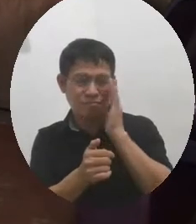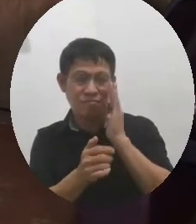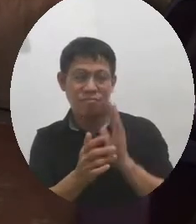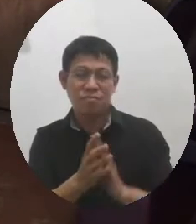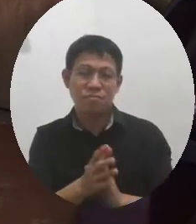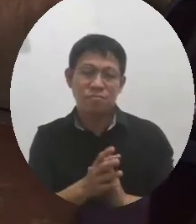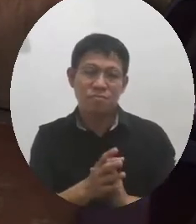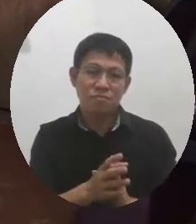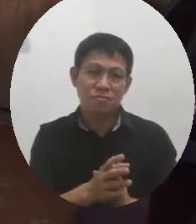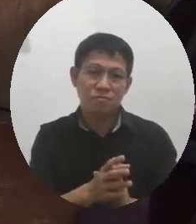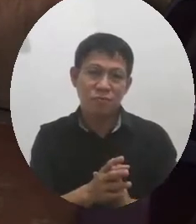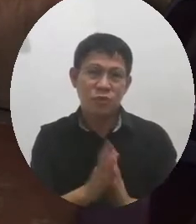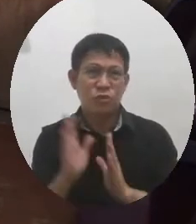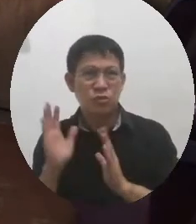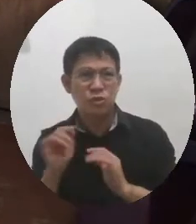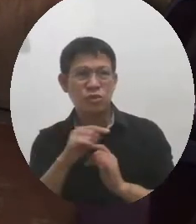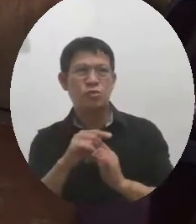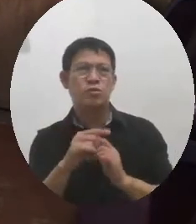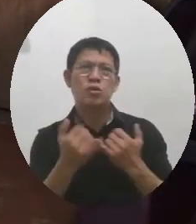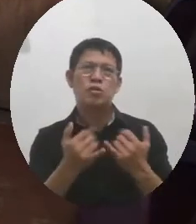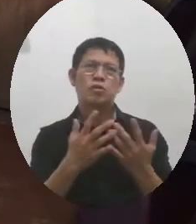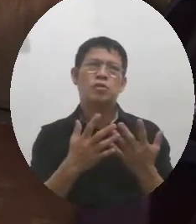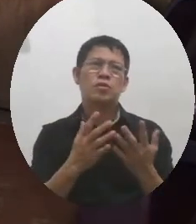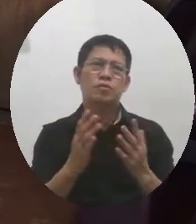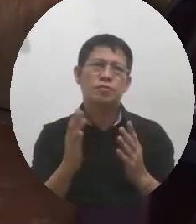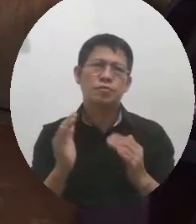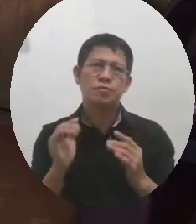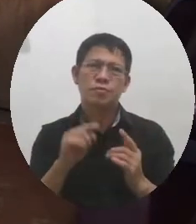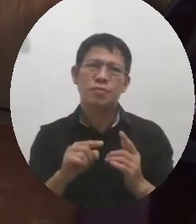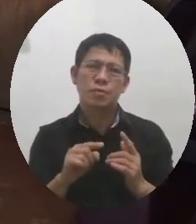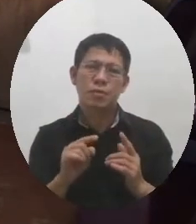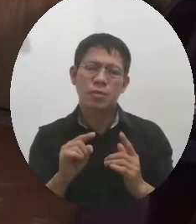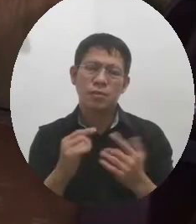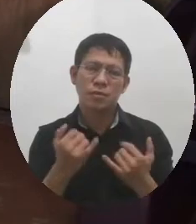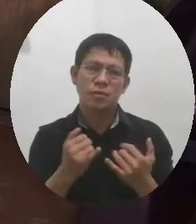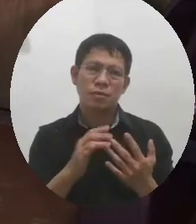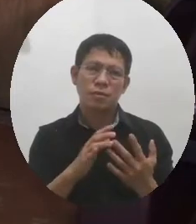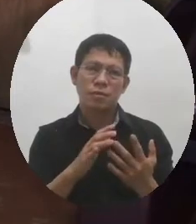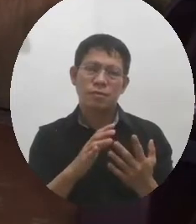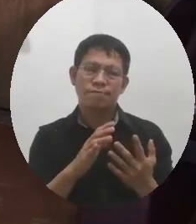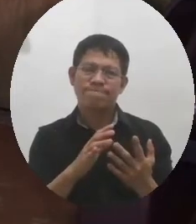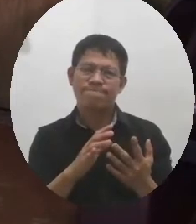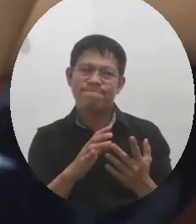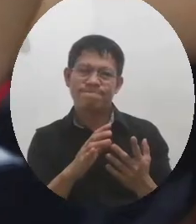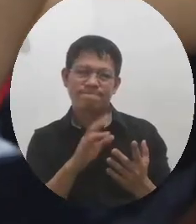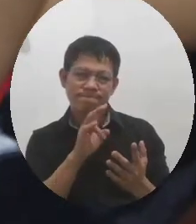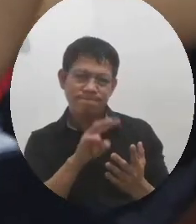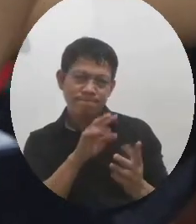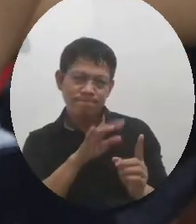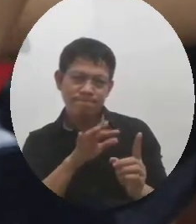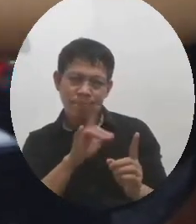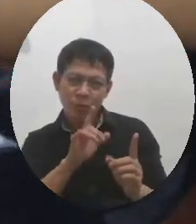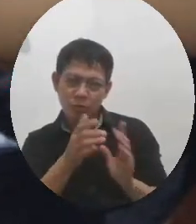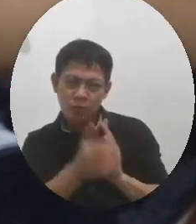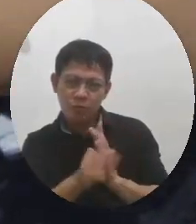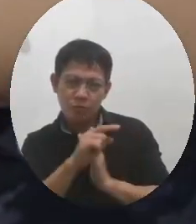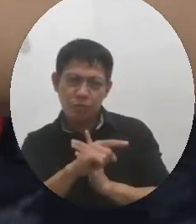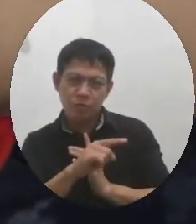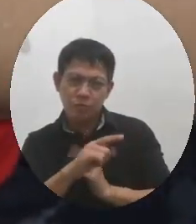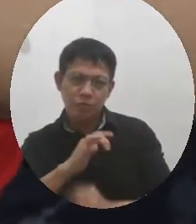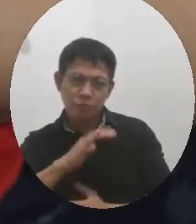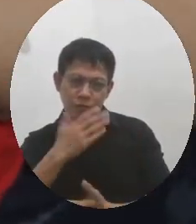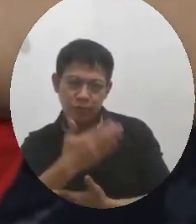Tinuturuan ko po siyang ma-discover yung talent niya sa pamamagitan ng paggagabay sa kanya. Tayo mo dyan,